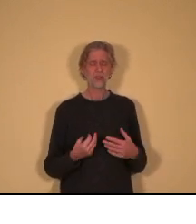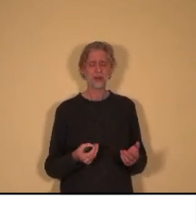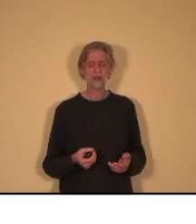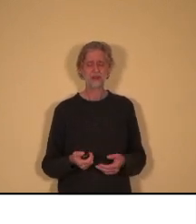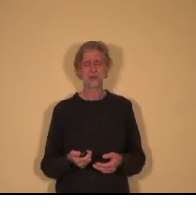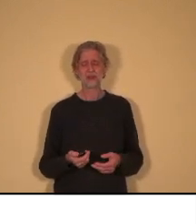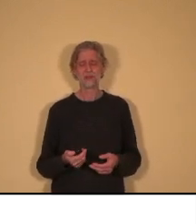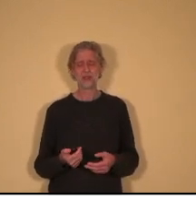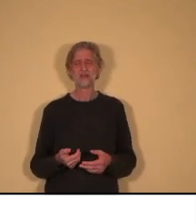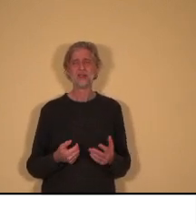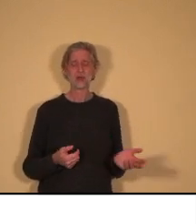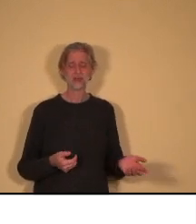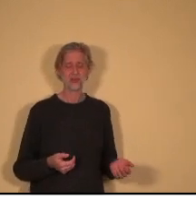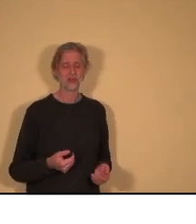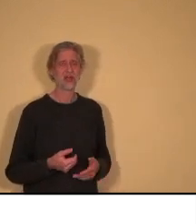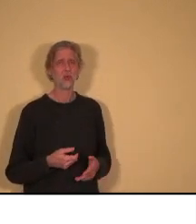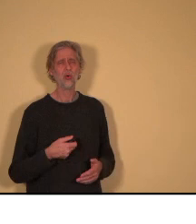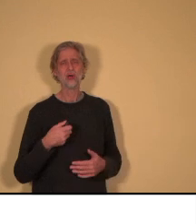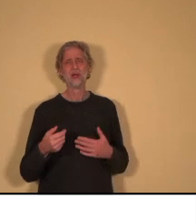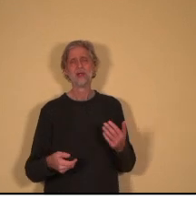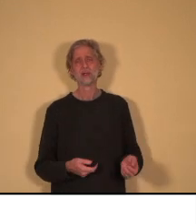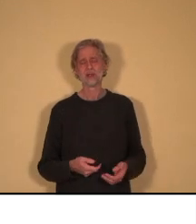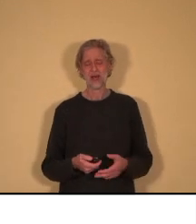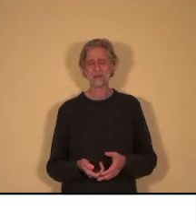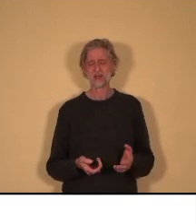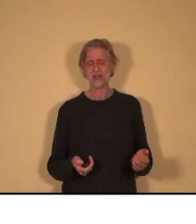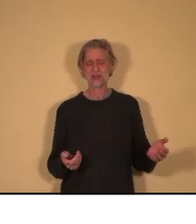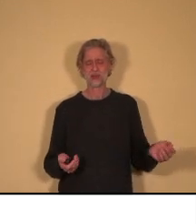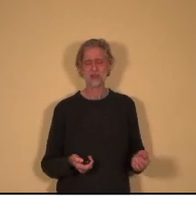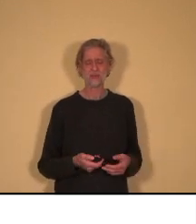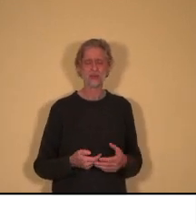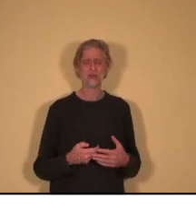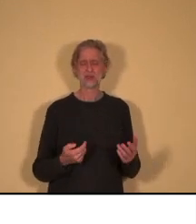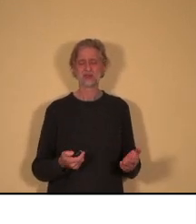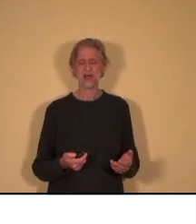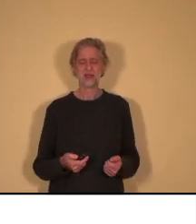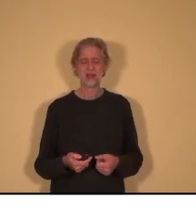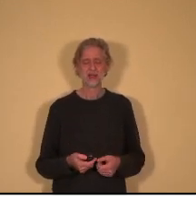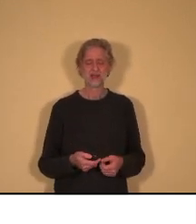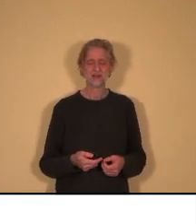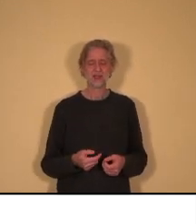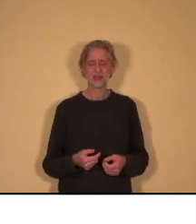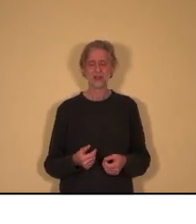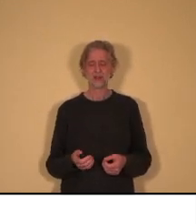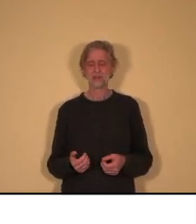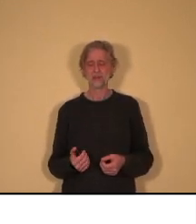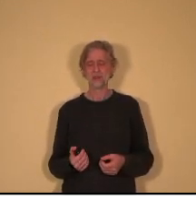Im Moment sind die Kosten noch sehr hoch. Ein Upscaling, was durchgeführt wurde, zeigt, dass